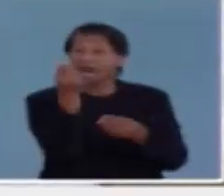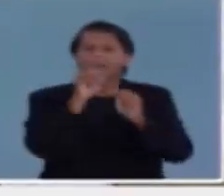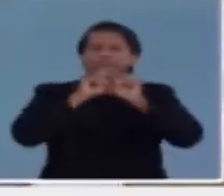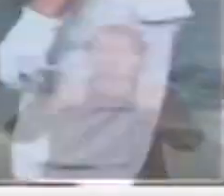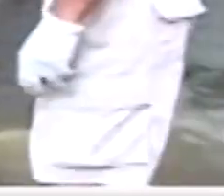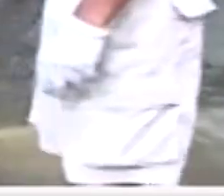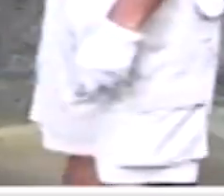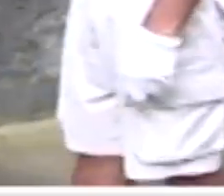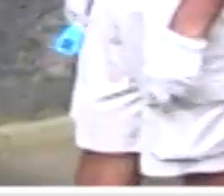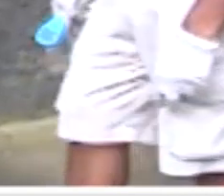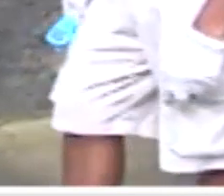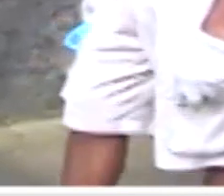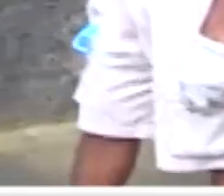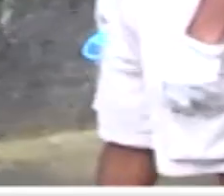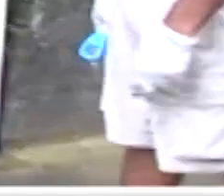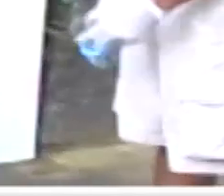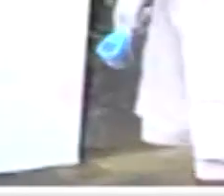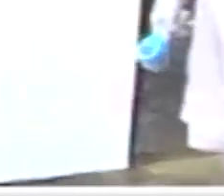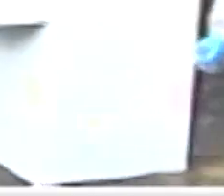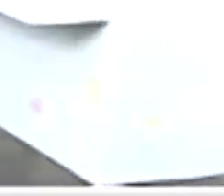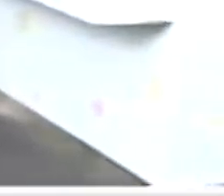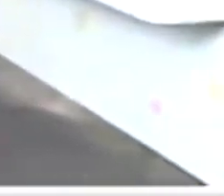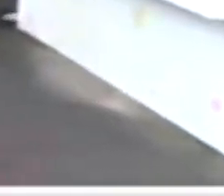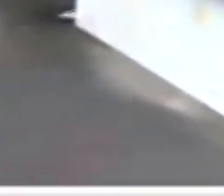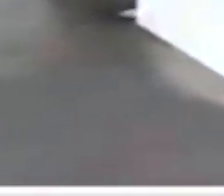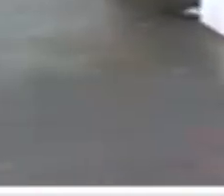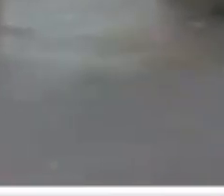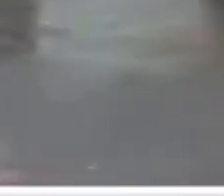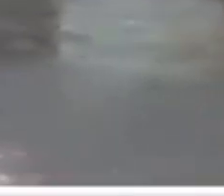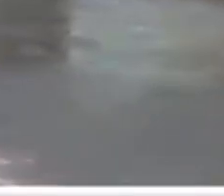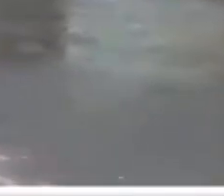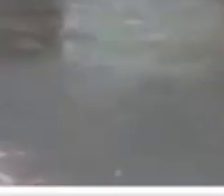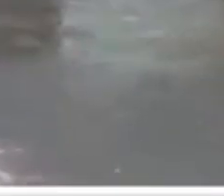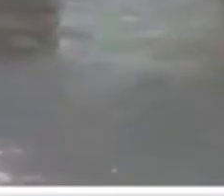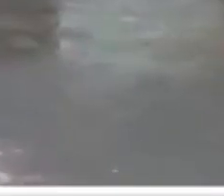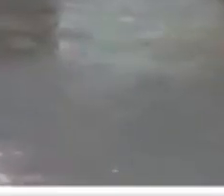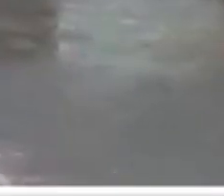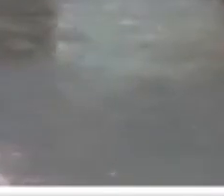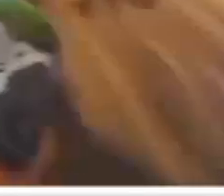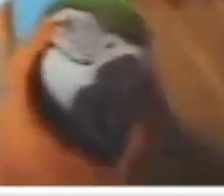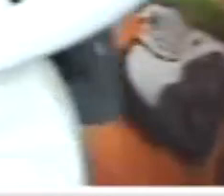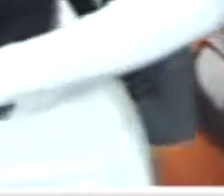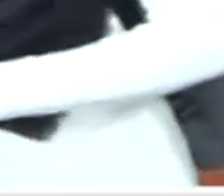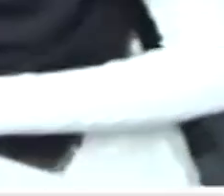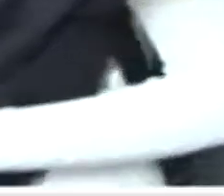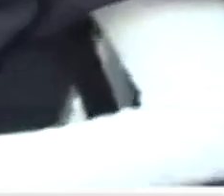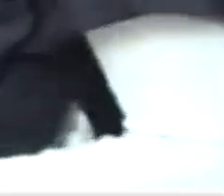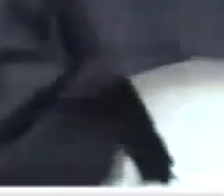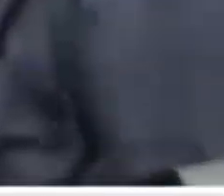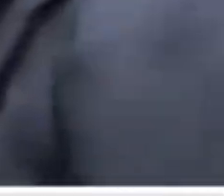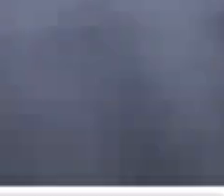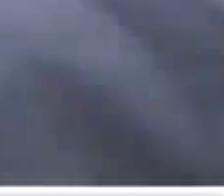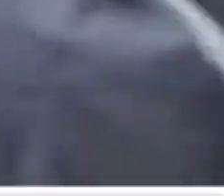Indonesia, ini hanya dibanderol untuk tiket masuk hanya Rp50.000 dan untuk anak-anak maksimal di usia 12 tahun tidak dipungut biaya. Sedangkan untuk